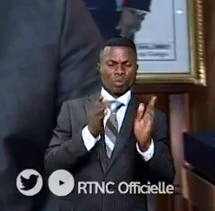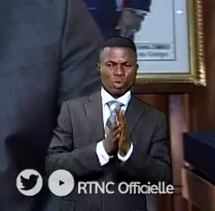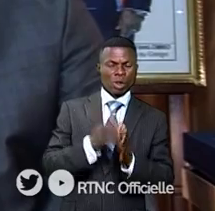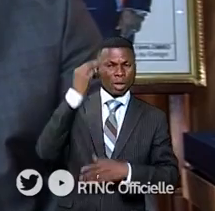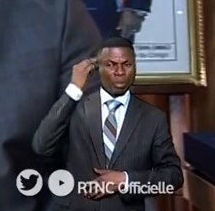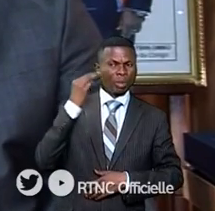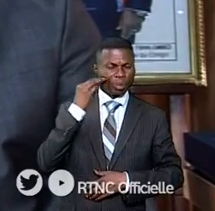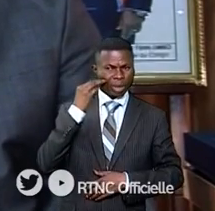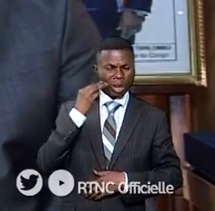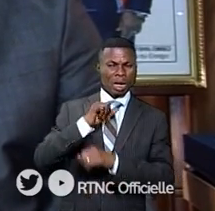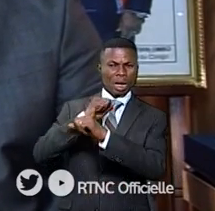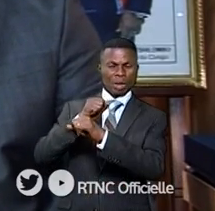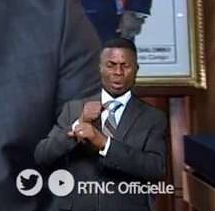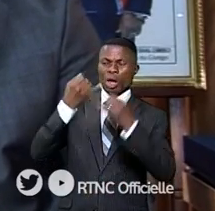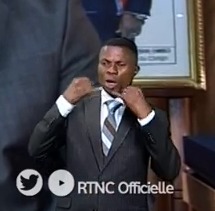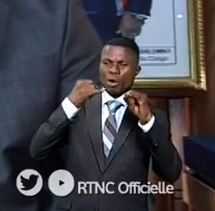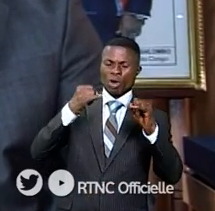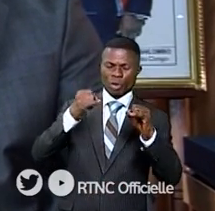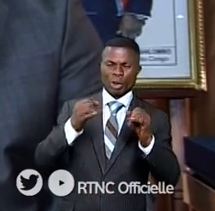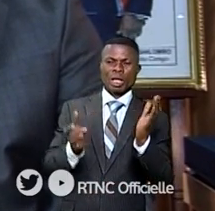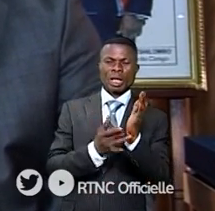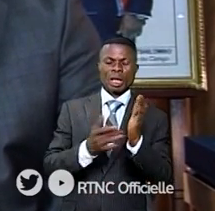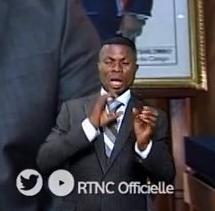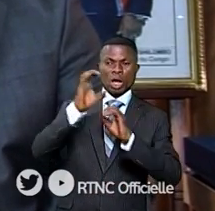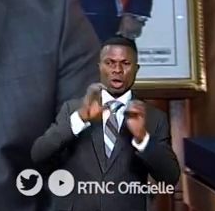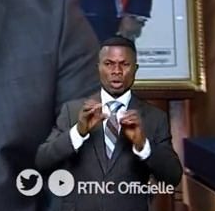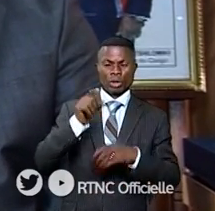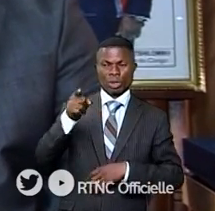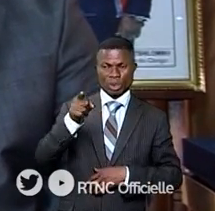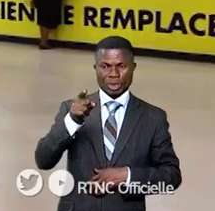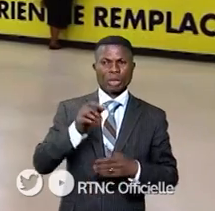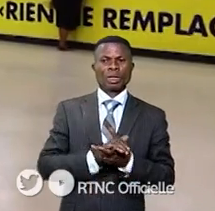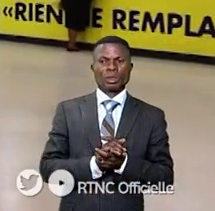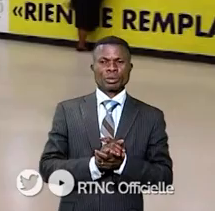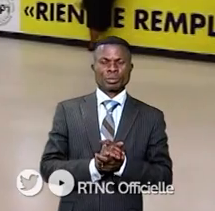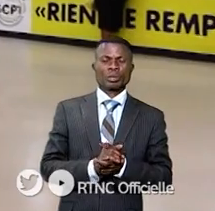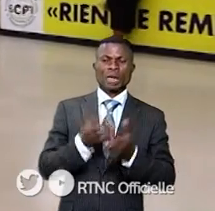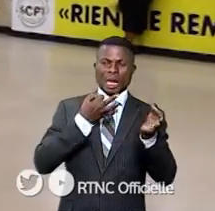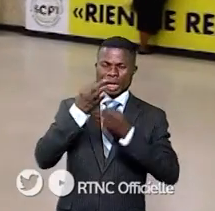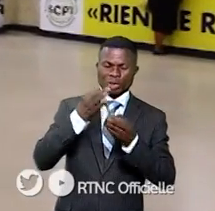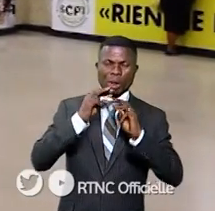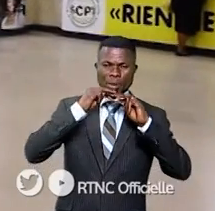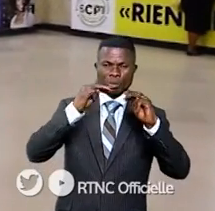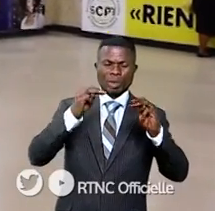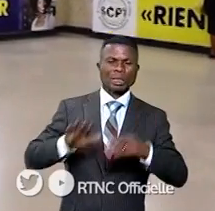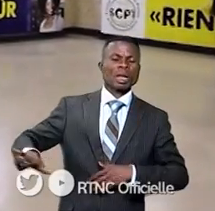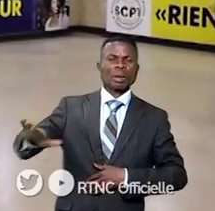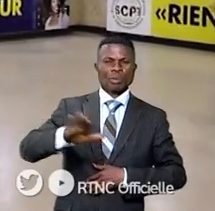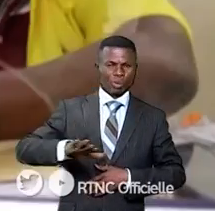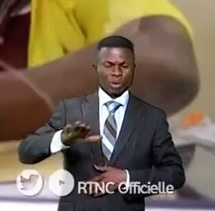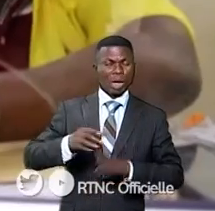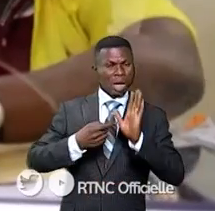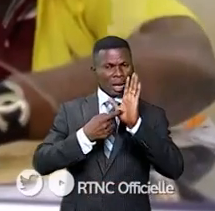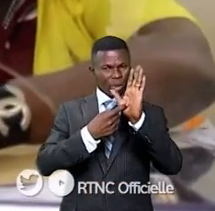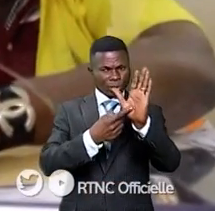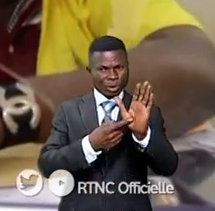Postes, Télécommunications et Nouvelles Technologies de l'Information et de la Communication, Augustin Kiba Samaliba, l'a relevé dans son message à la nation tout en